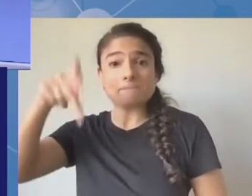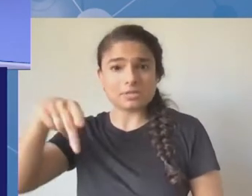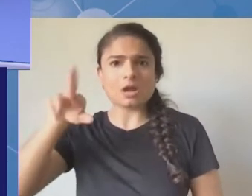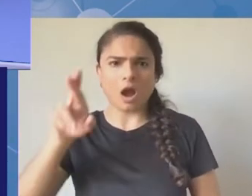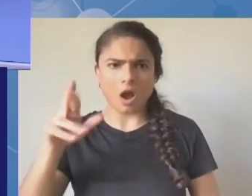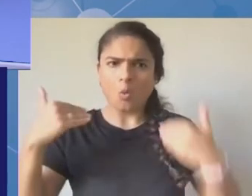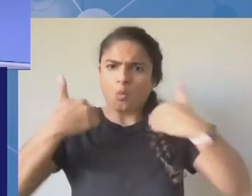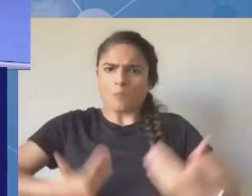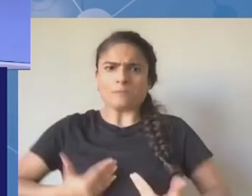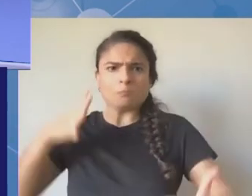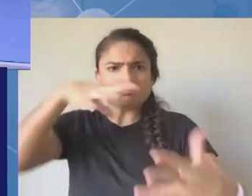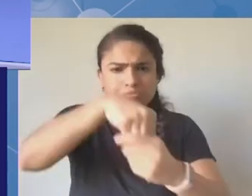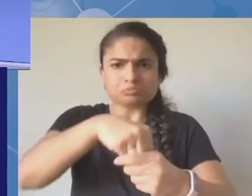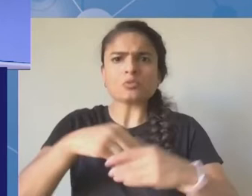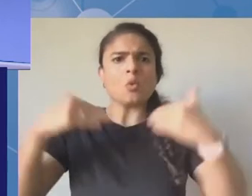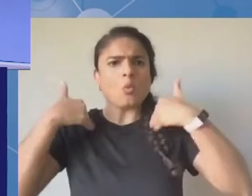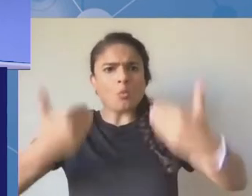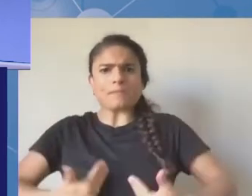نحاسب الموقعين على